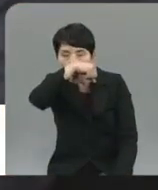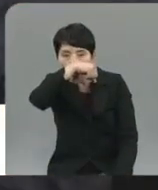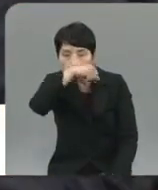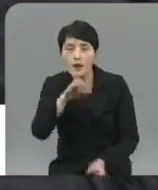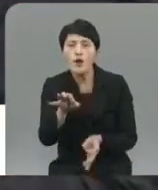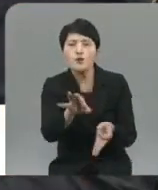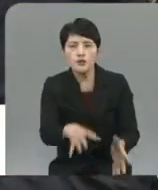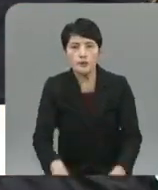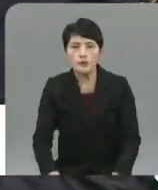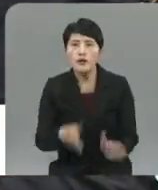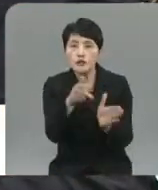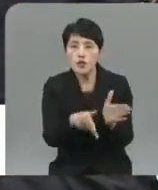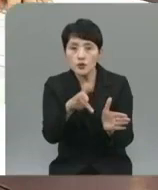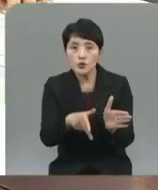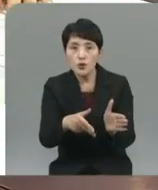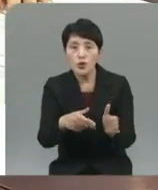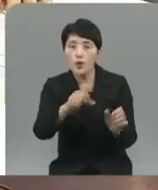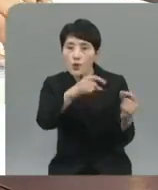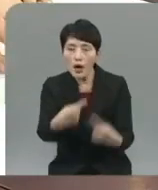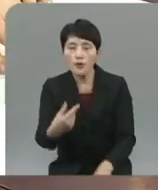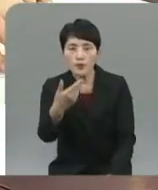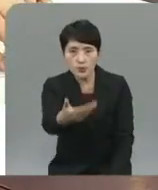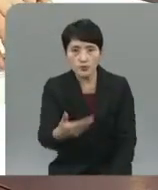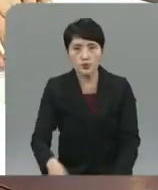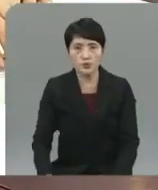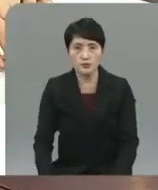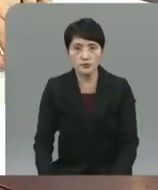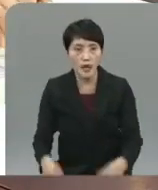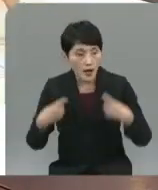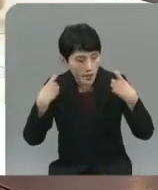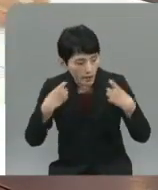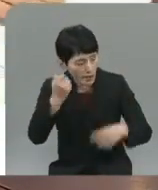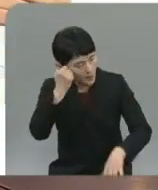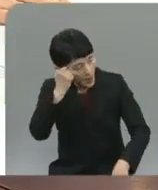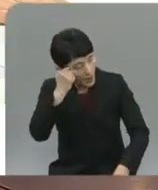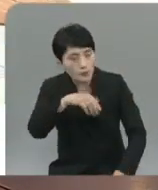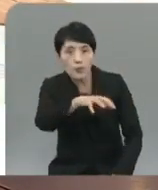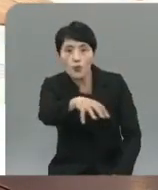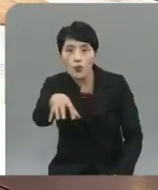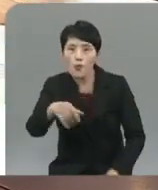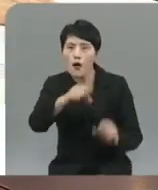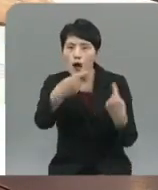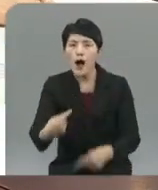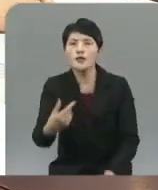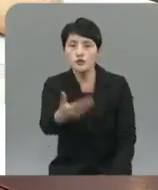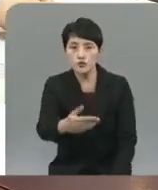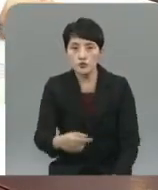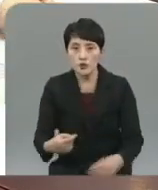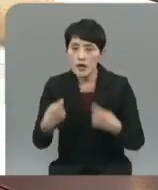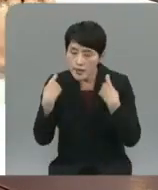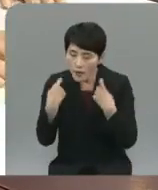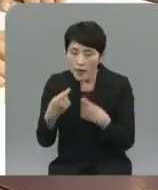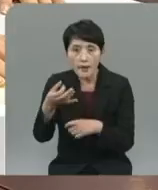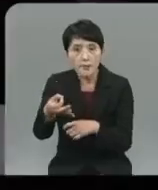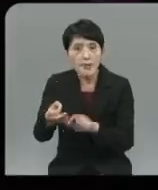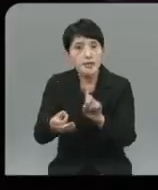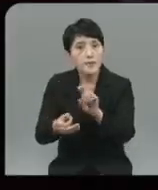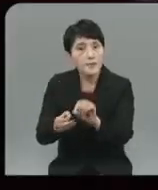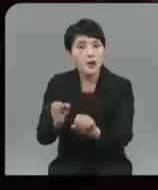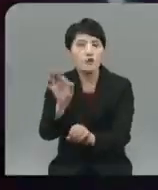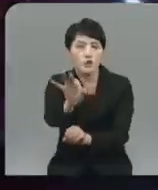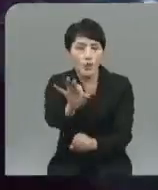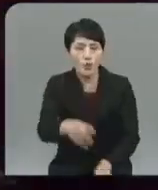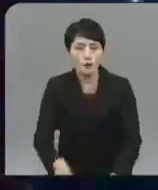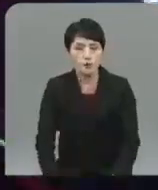Maßnahmen steht die Belebung des Tourismus die Regierung will insgesamt 60 Milliarden wollen oder 46 Millionen Dollar